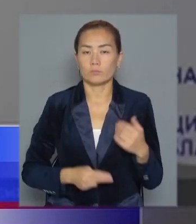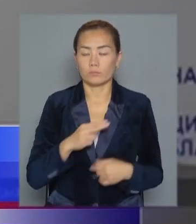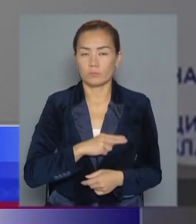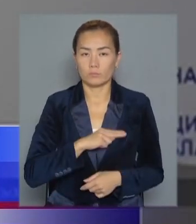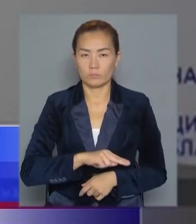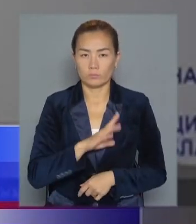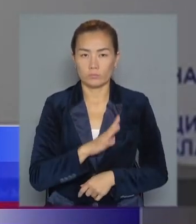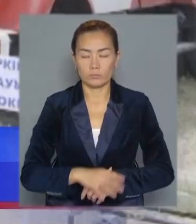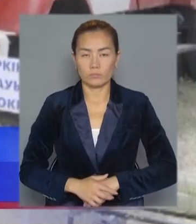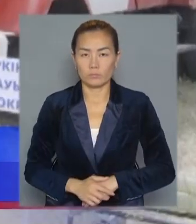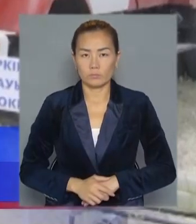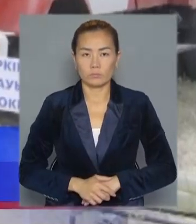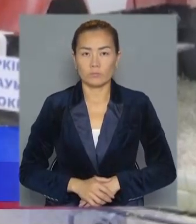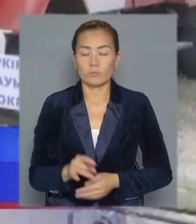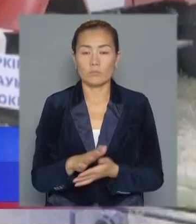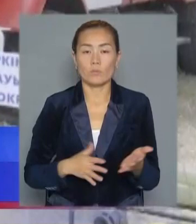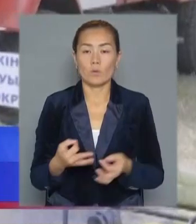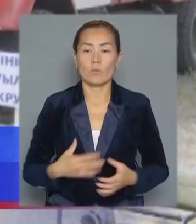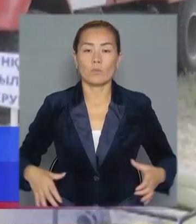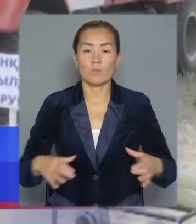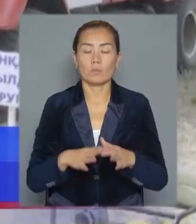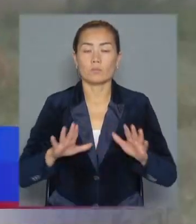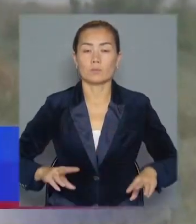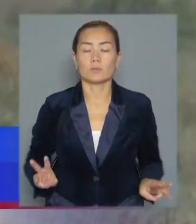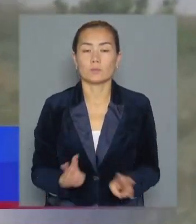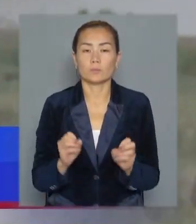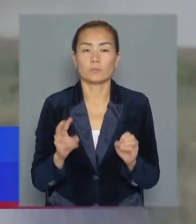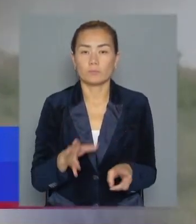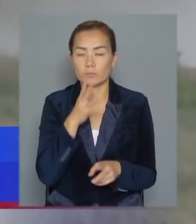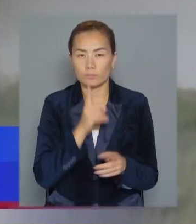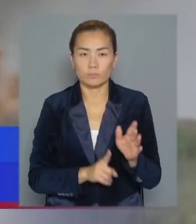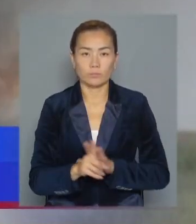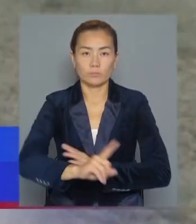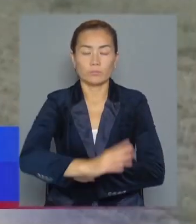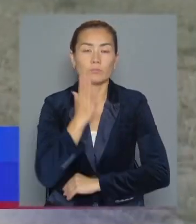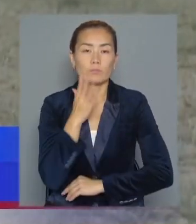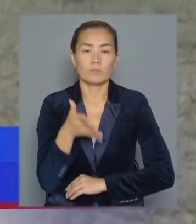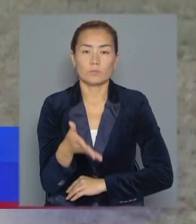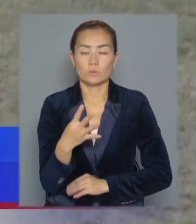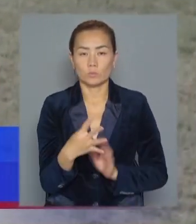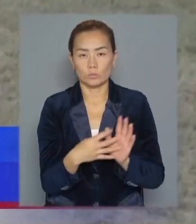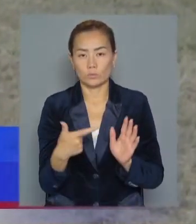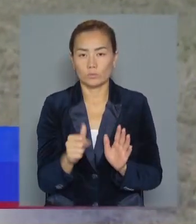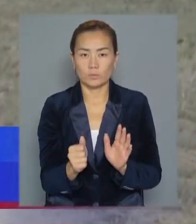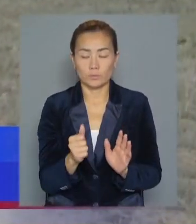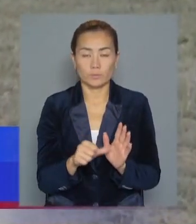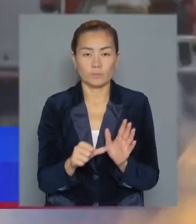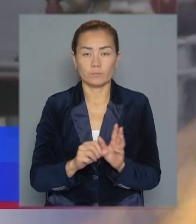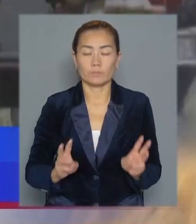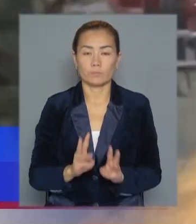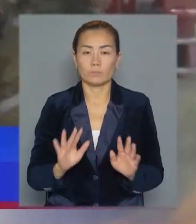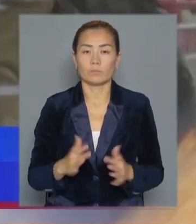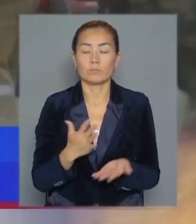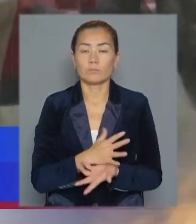жұмыстары жүргізіліп келеді. Сонымен қатар облыс аумағында өрт қауіпті маусымы басталғалы көлемі 5900 гектарды құрайтын 6 орман